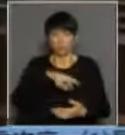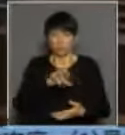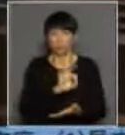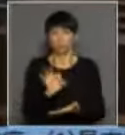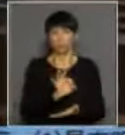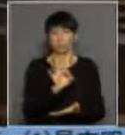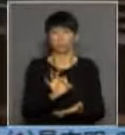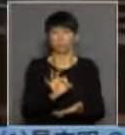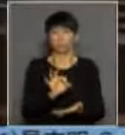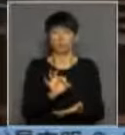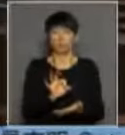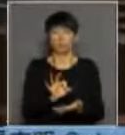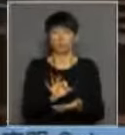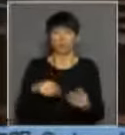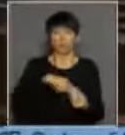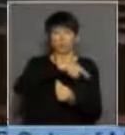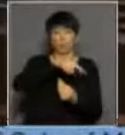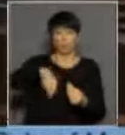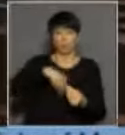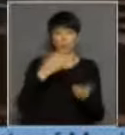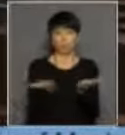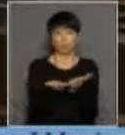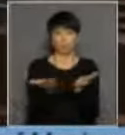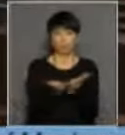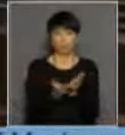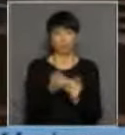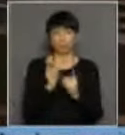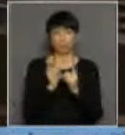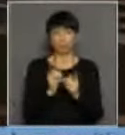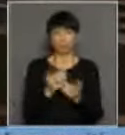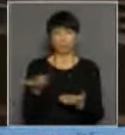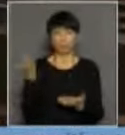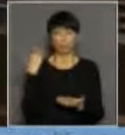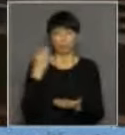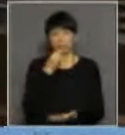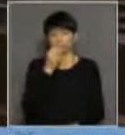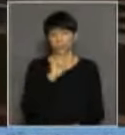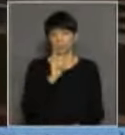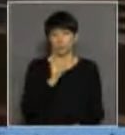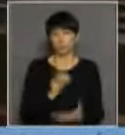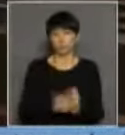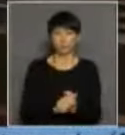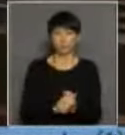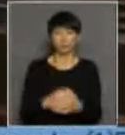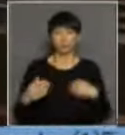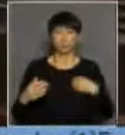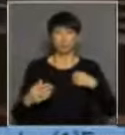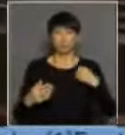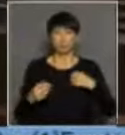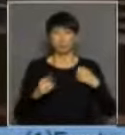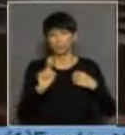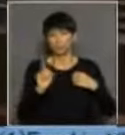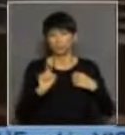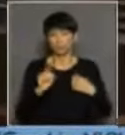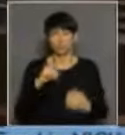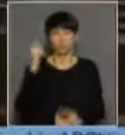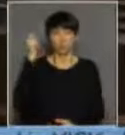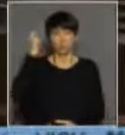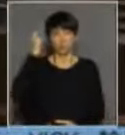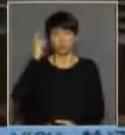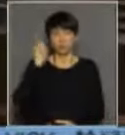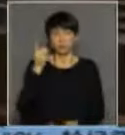啲嘅所謂環境嘅證供，又或者之前食過啲乜嘢啊，著過啲咩衫啊，去了解下咩死